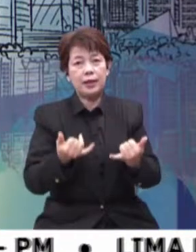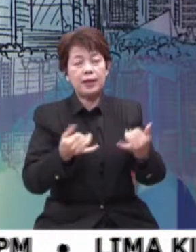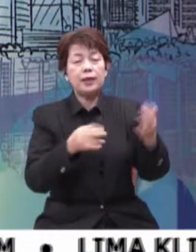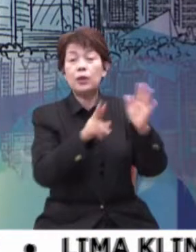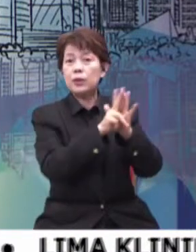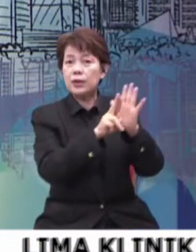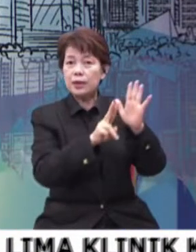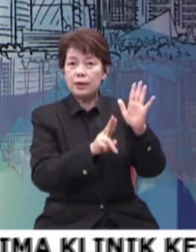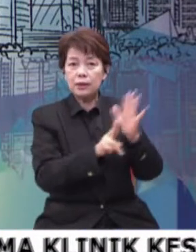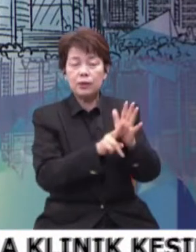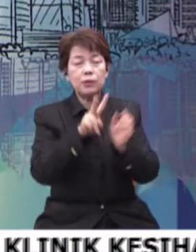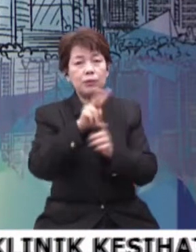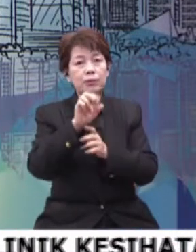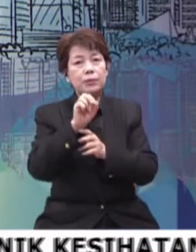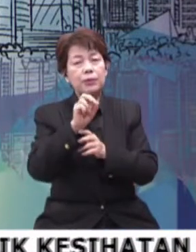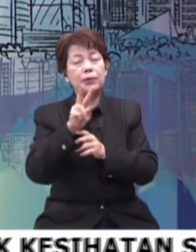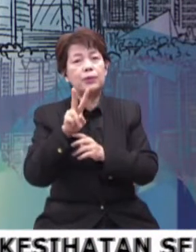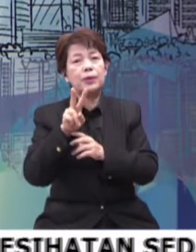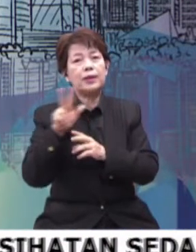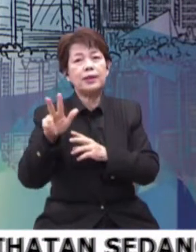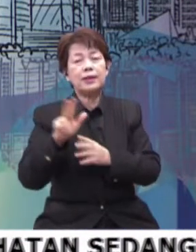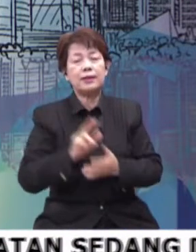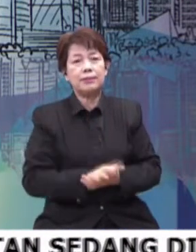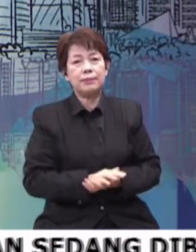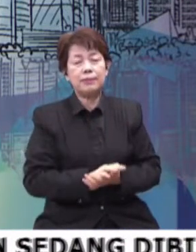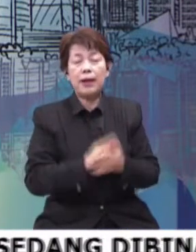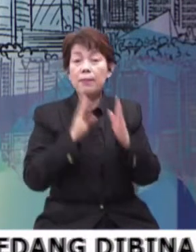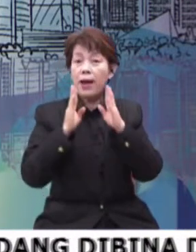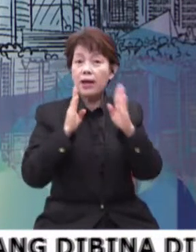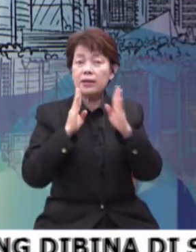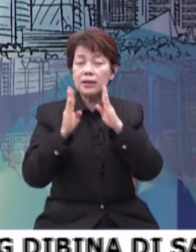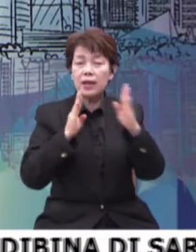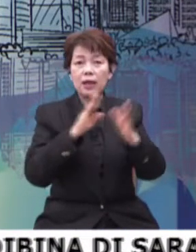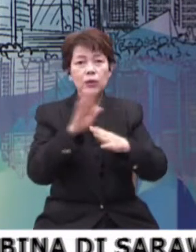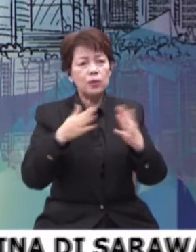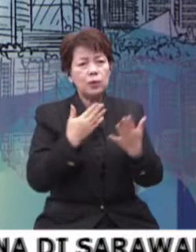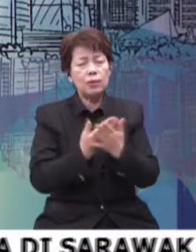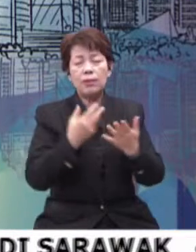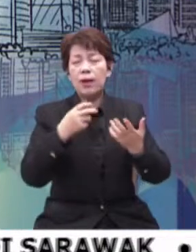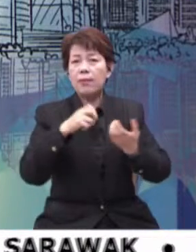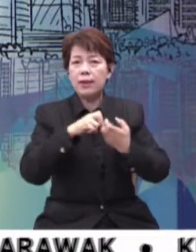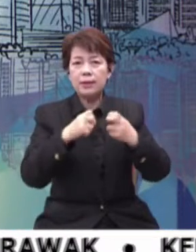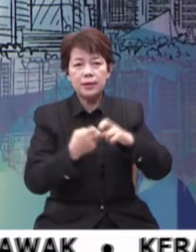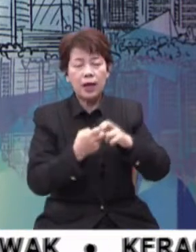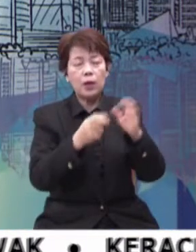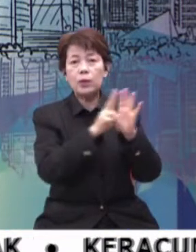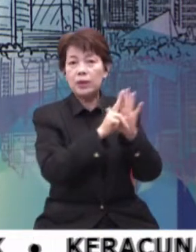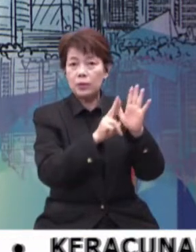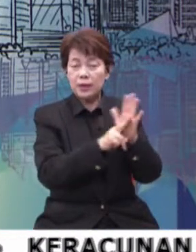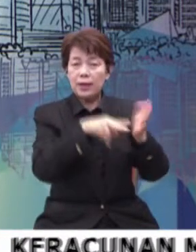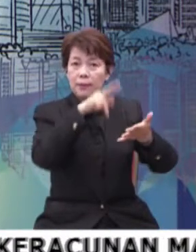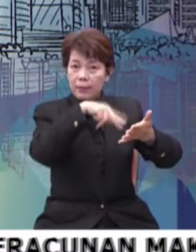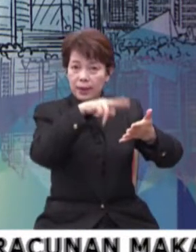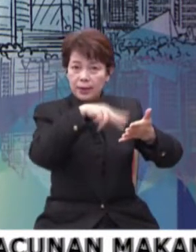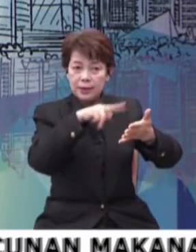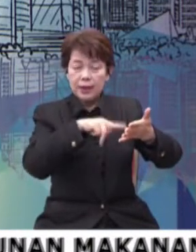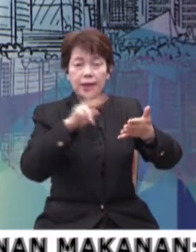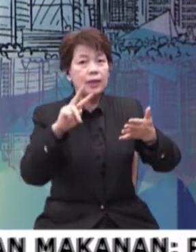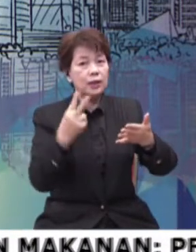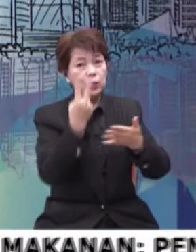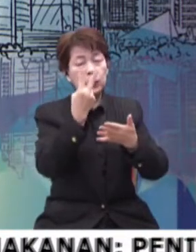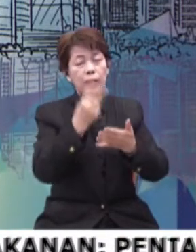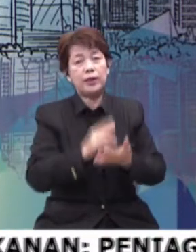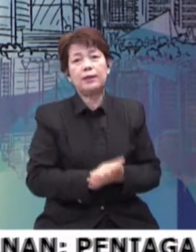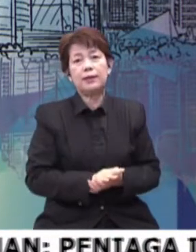perbekalan 2003 menyambung semula berbahasaan atas masalah pahala dalam undang-undang ini dibacakan kalian kedua